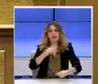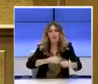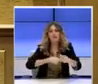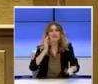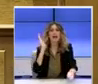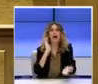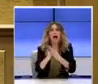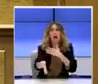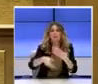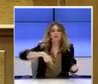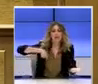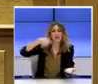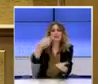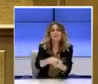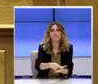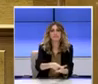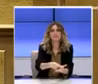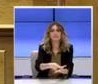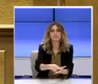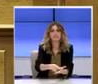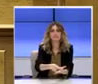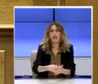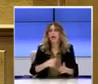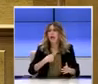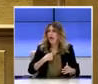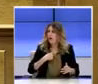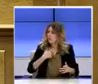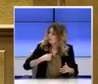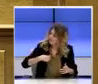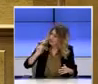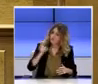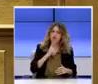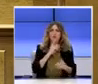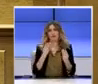Ευρωπαϊκή Ένωση. Δεν είμαι καθόλου οπαδός αυτής της πρακτικής.